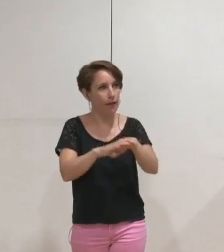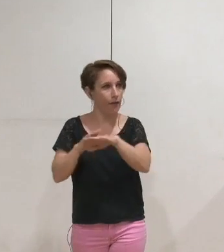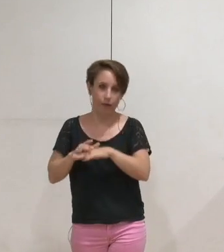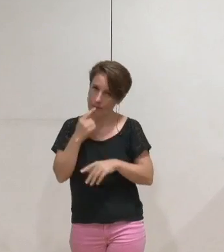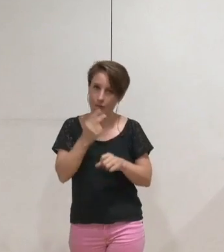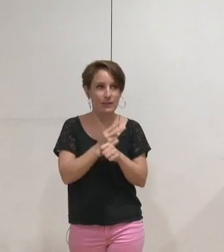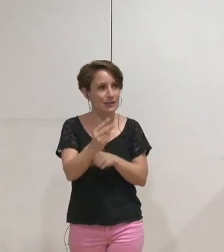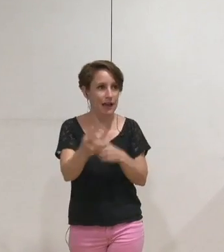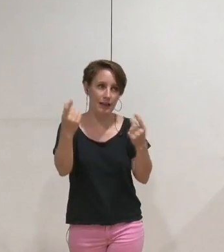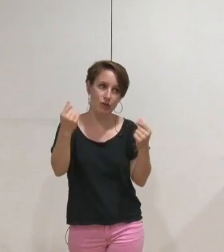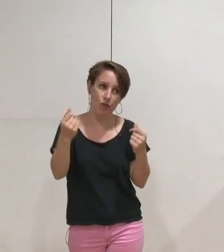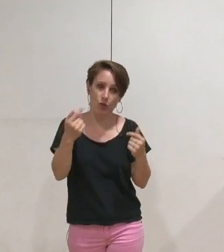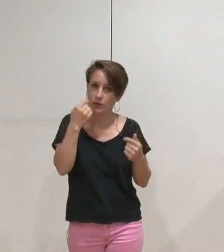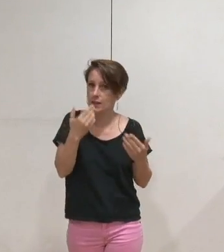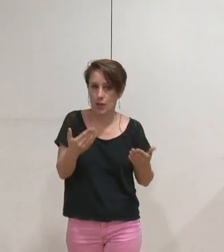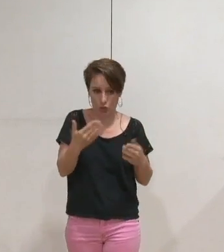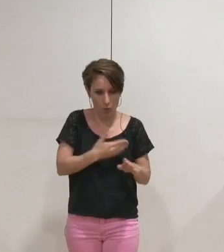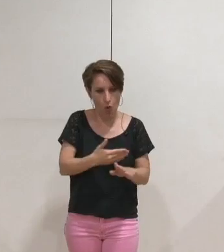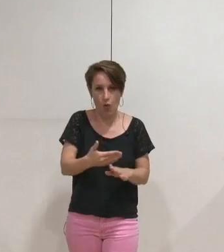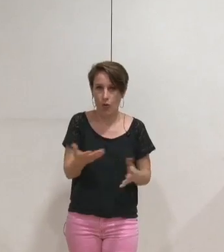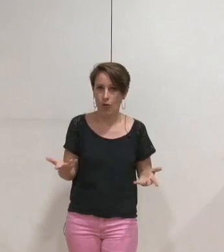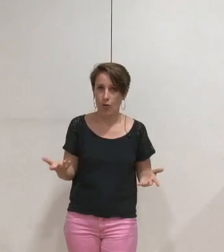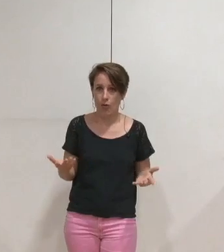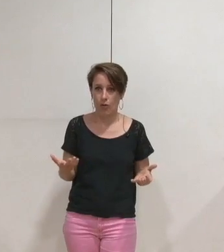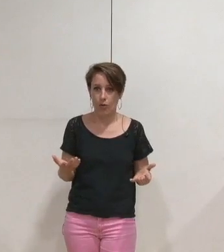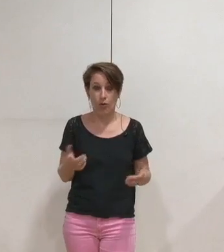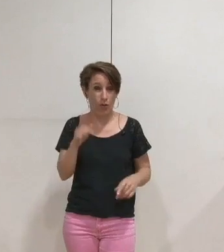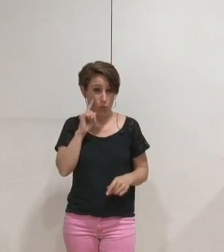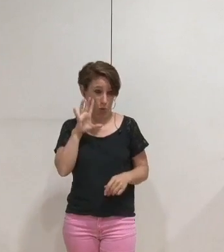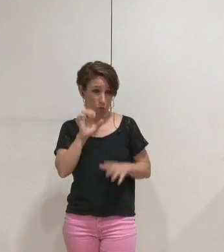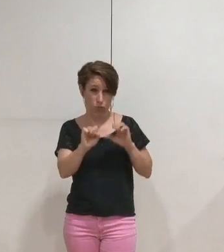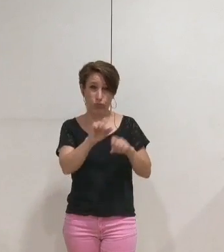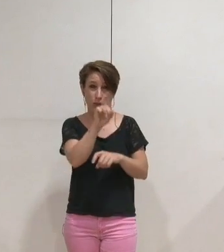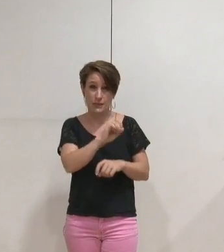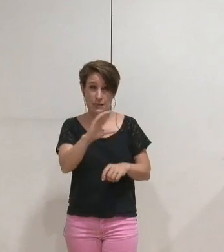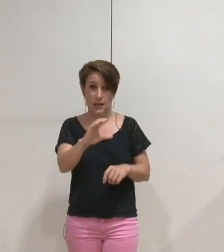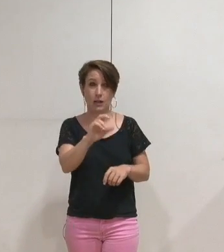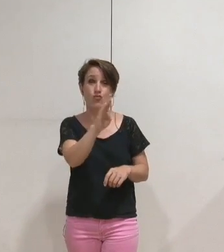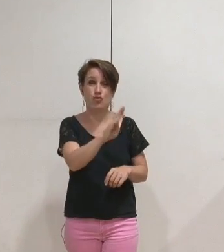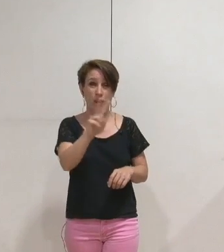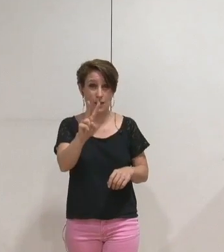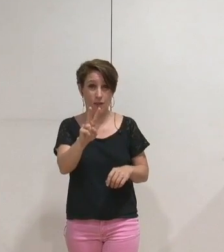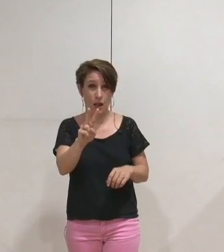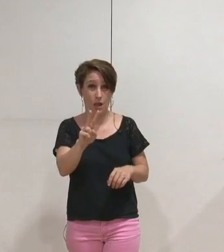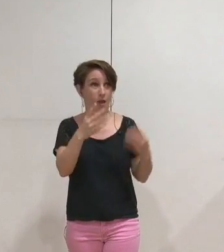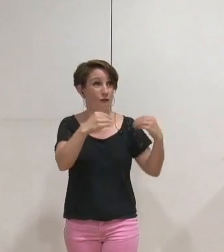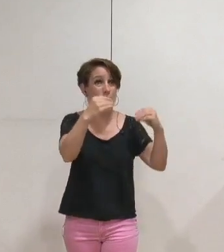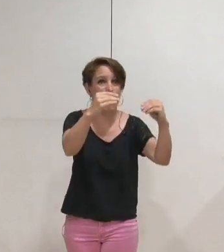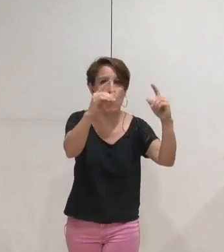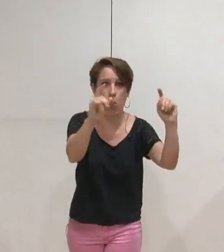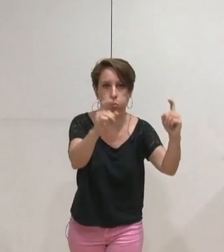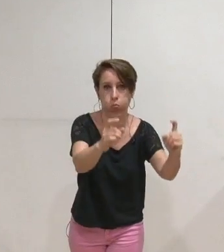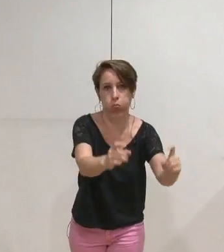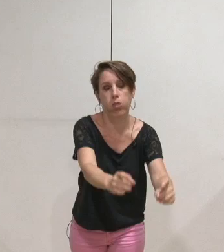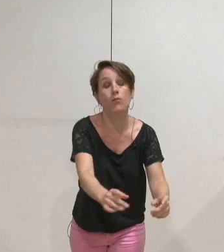date d'aujourd'hui puisqueeffectivement on a noté un gros ralentissement sur LAAC BCH VI à l'heure actuelle voilà donc nous voterons